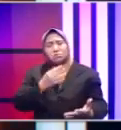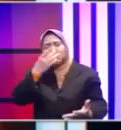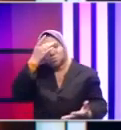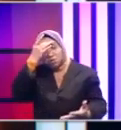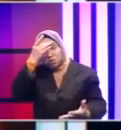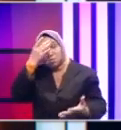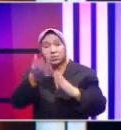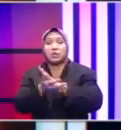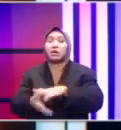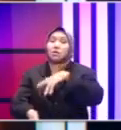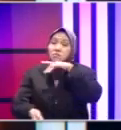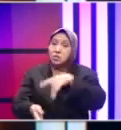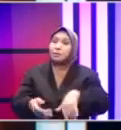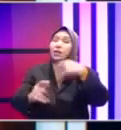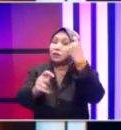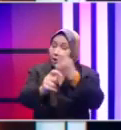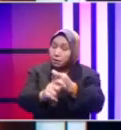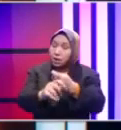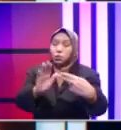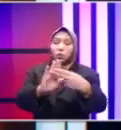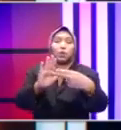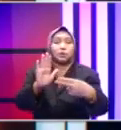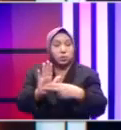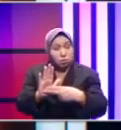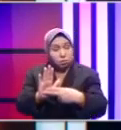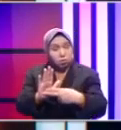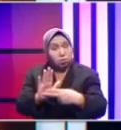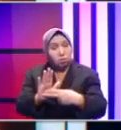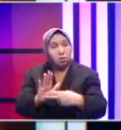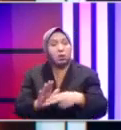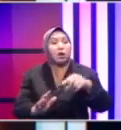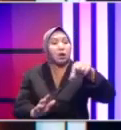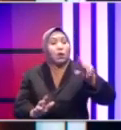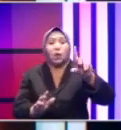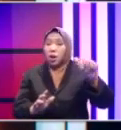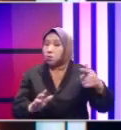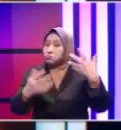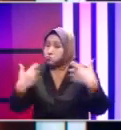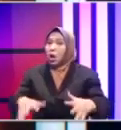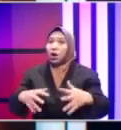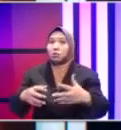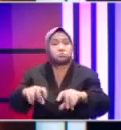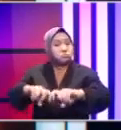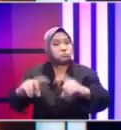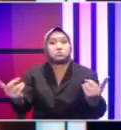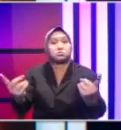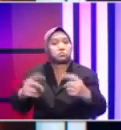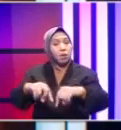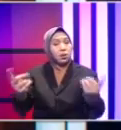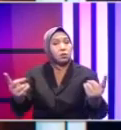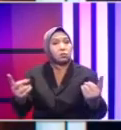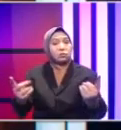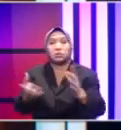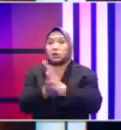mengekalkan hukum yaitu mahal2 ini telah tertangkap kemudian khaulah mulai